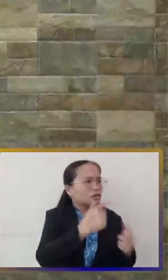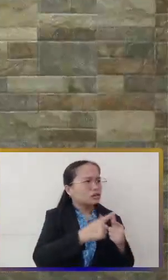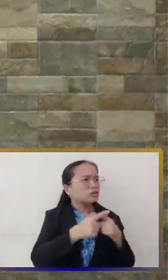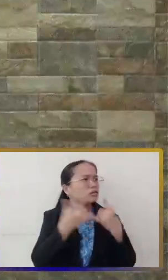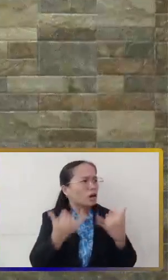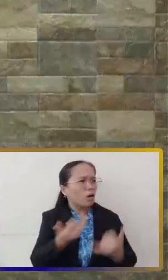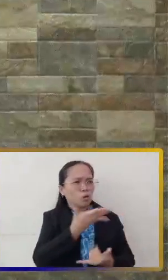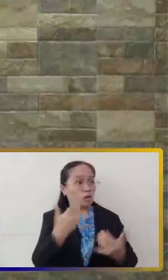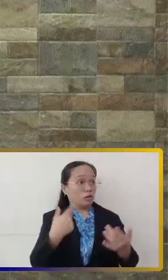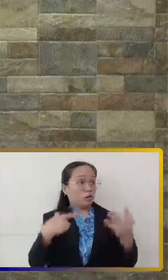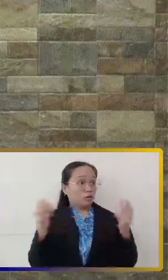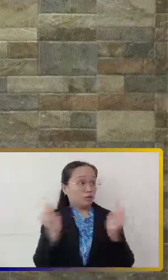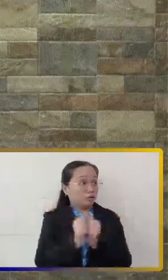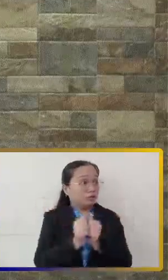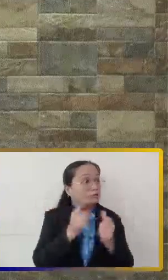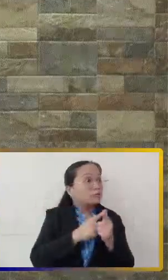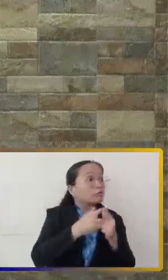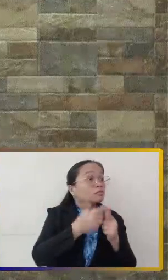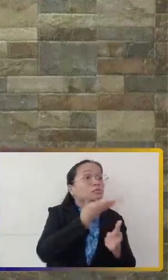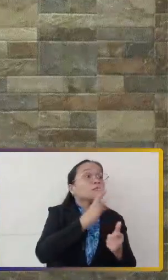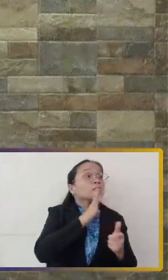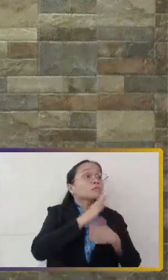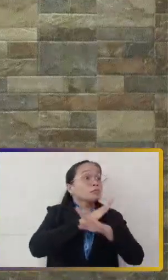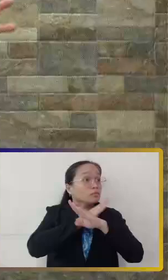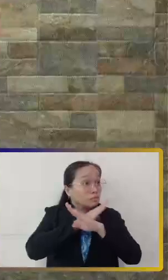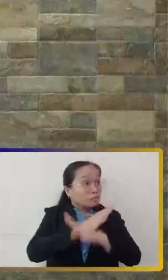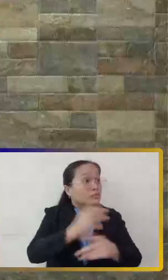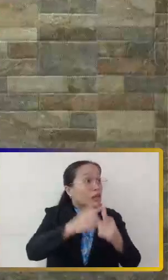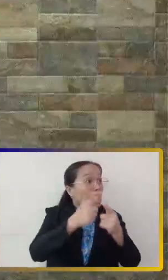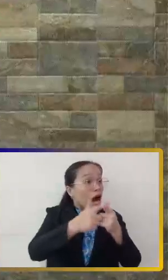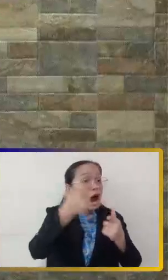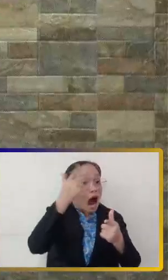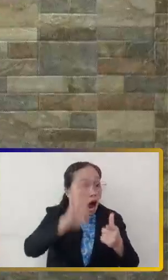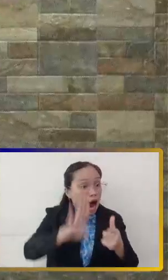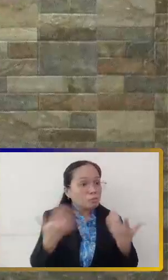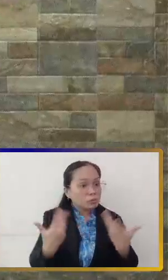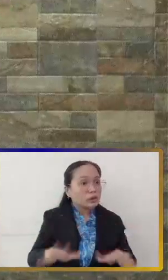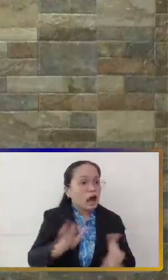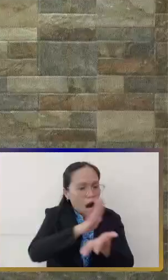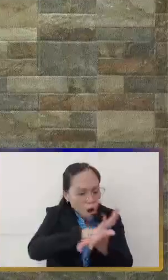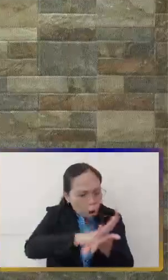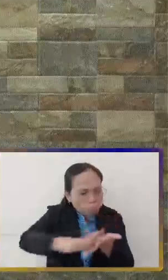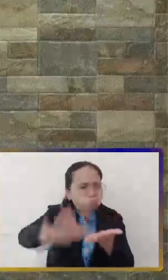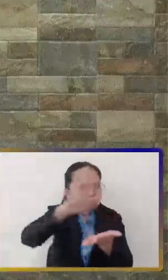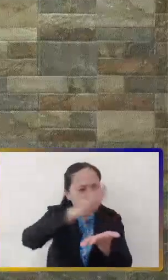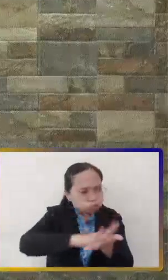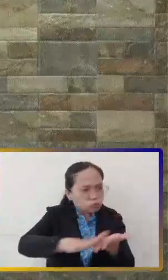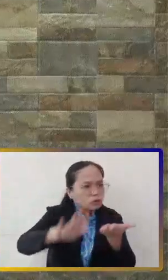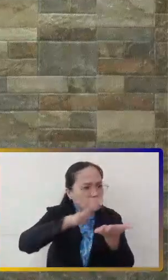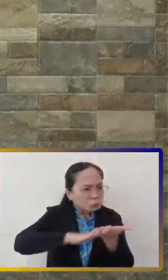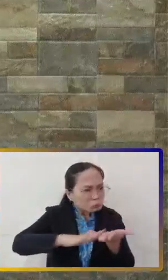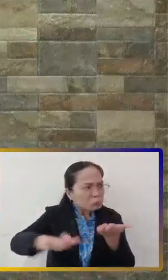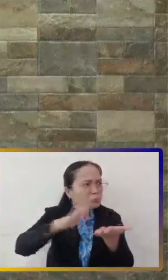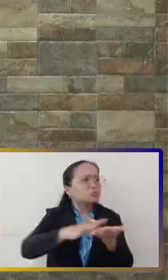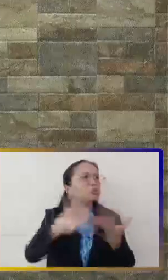kasama ka at ikaw ginastify at sinasanctify ka pa ng Panginoon. So what's going on